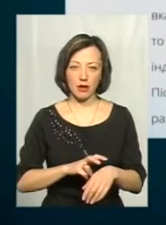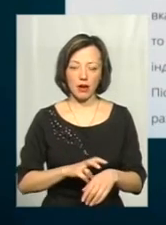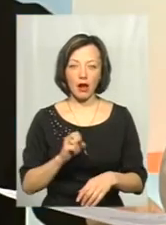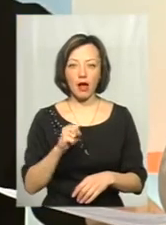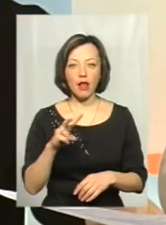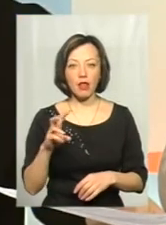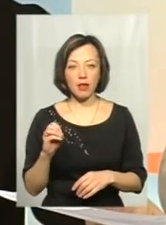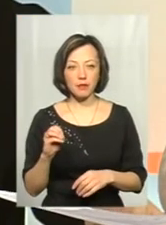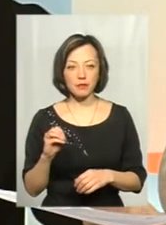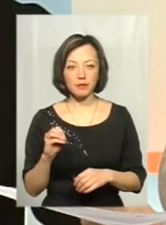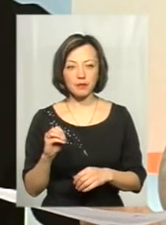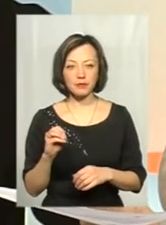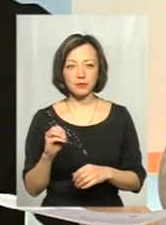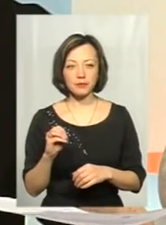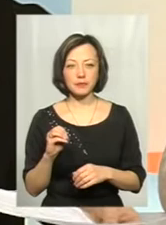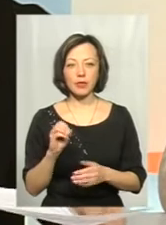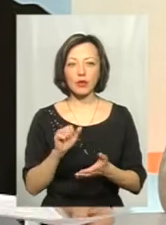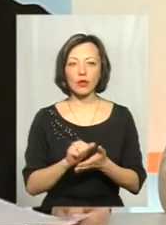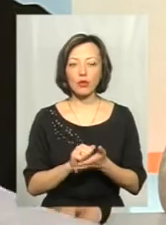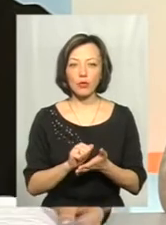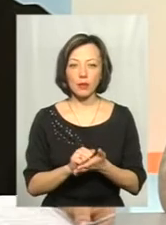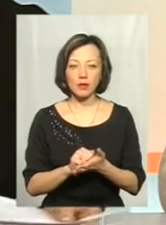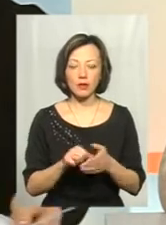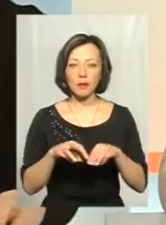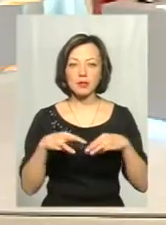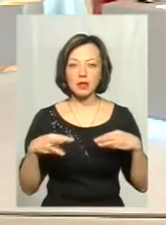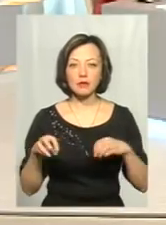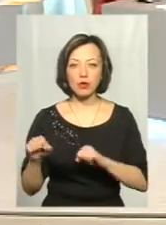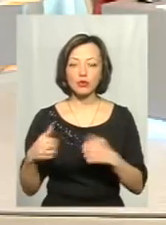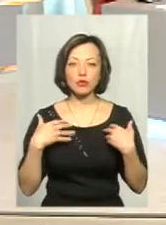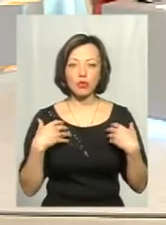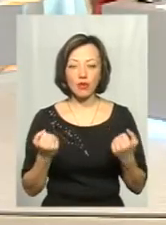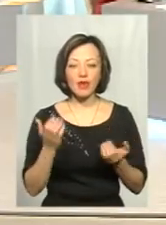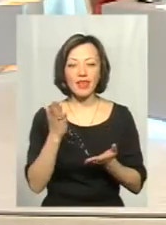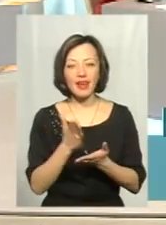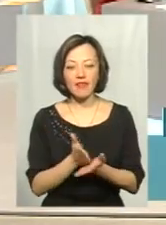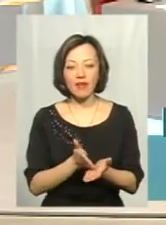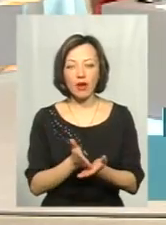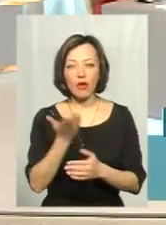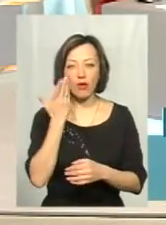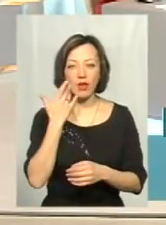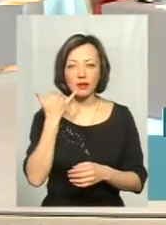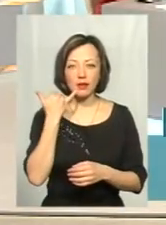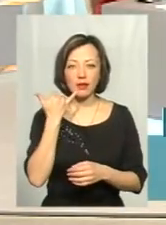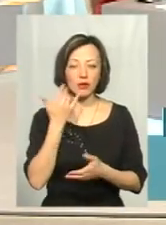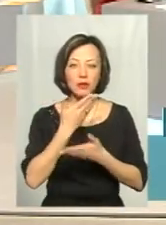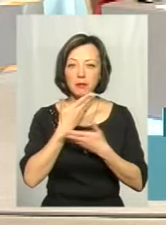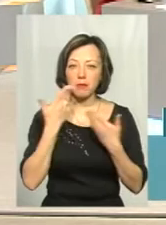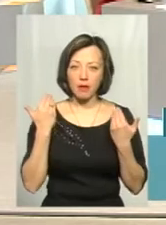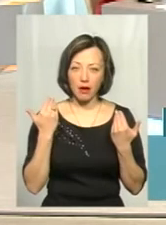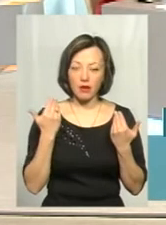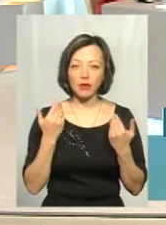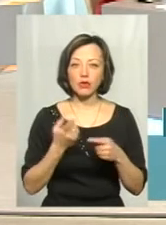Але в документах Міністерства охорони здоров'я є варіант, коли і телефону немає.